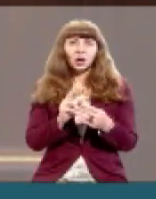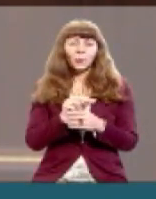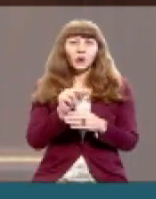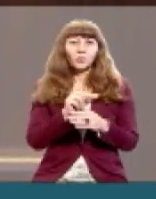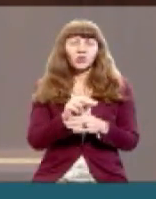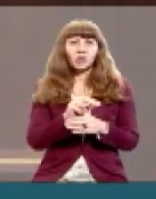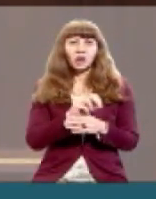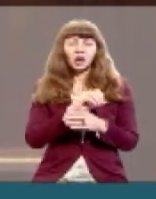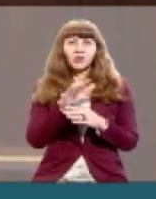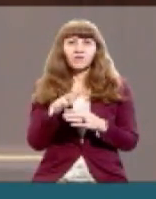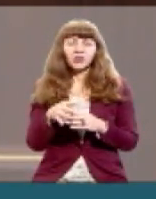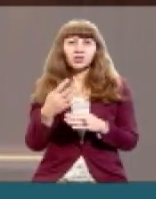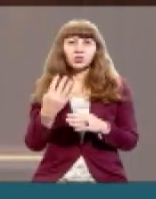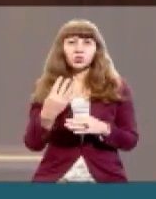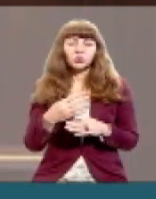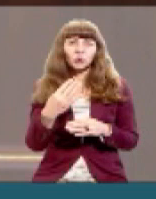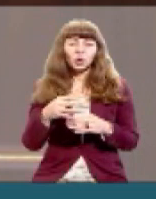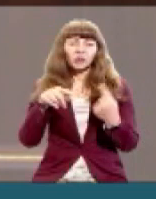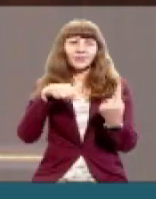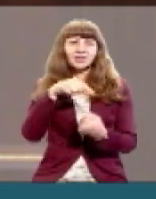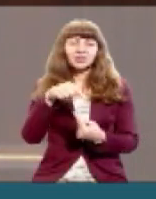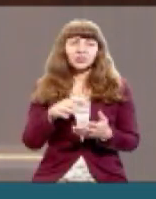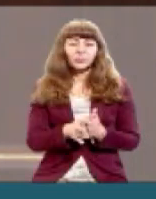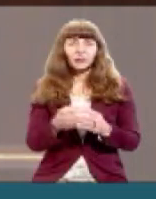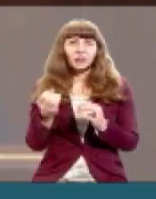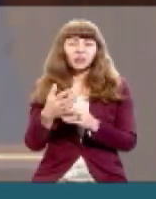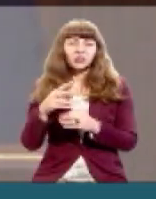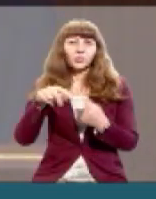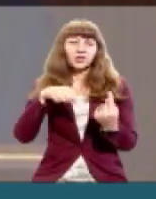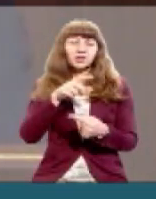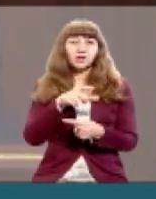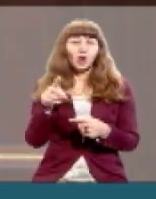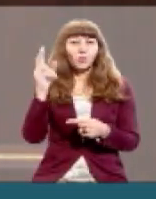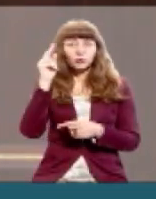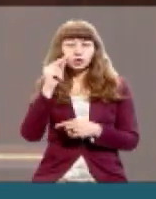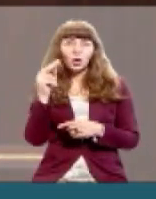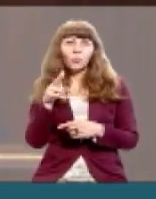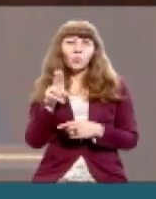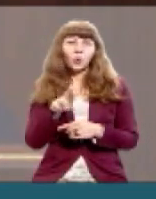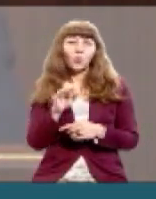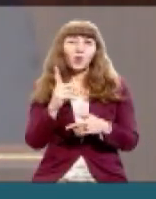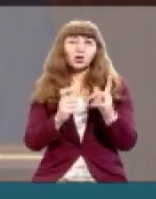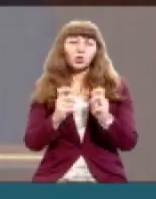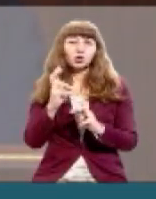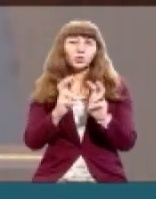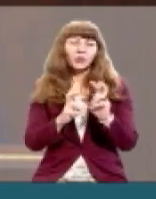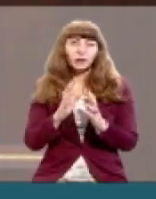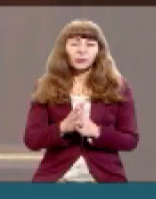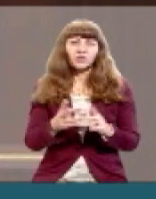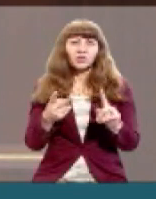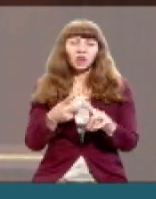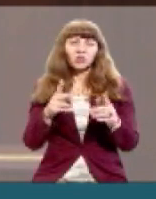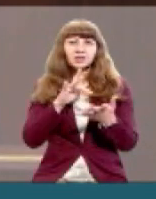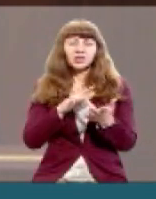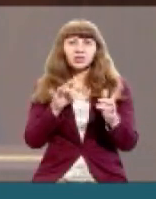кемінде 40 субъектісін қамти отырып, салалық оқытуды ұсынуды қамтиды. 15 кәсіпкер сүт шаруашылығы бойынша оқудан өтті. Екіншісі